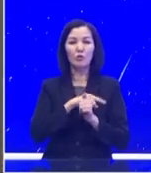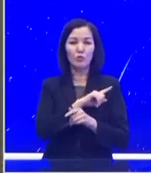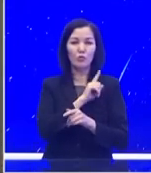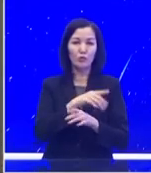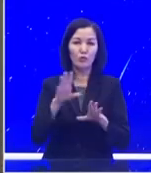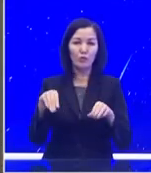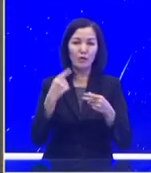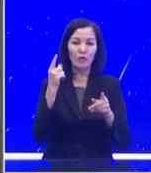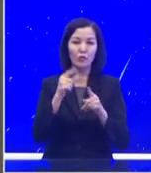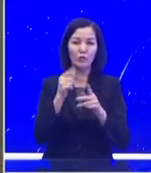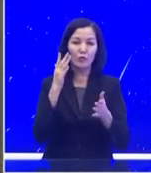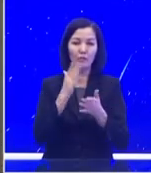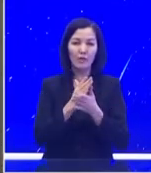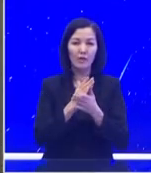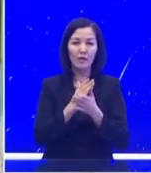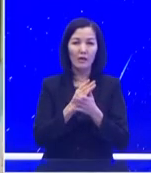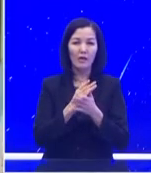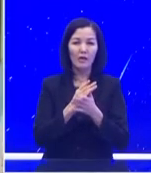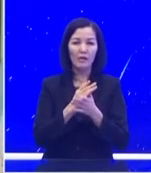сөздері Абайды терең оқыған кезде